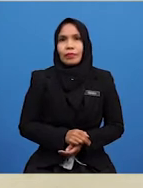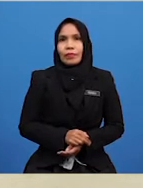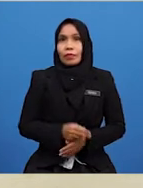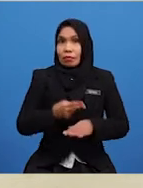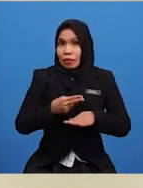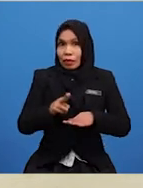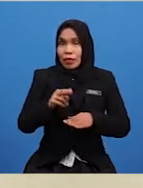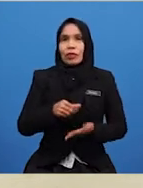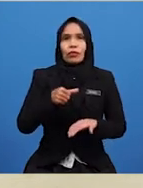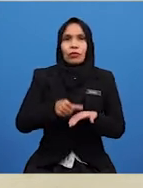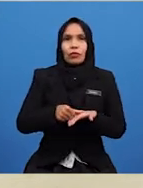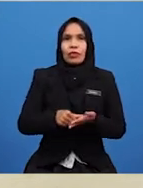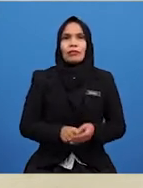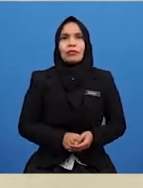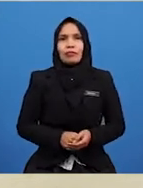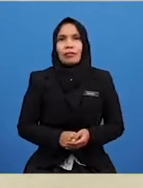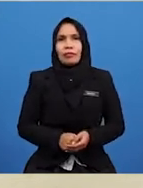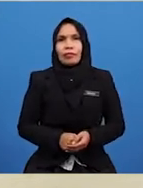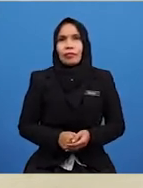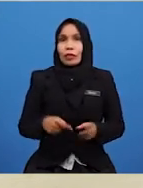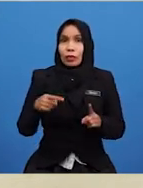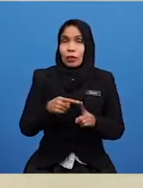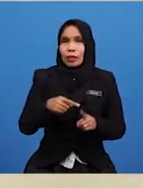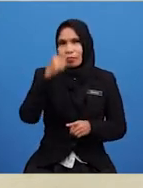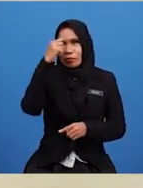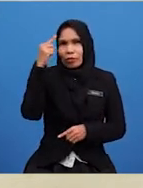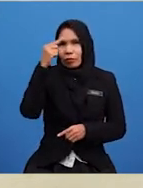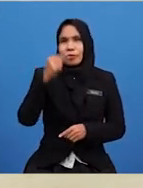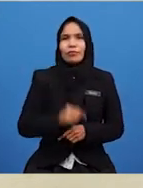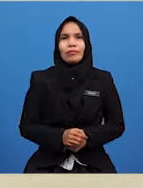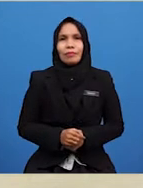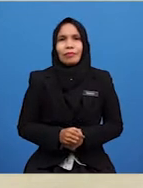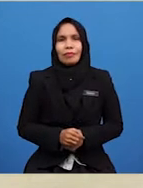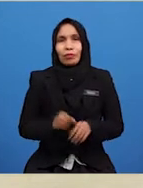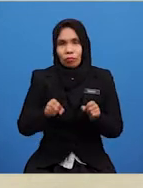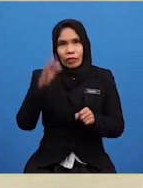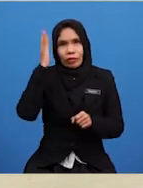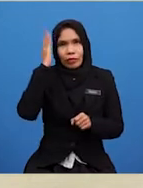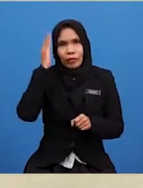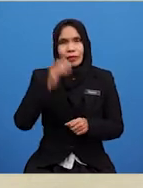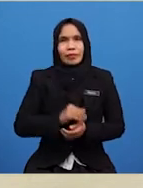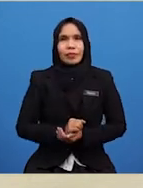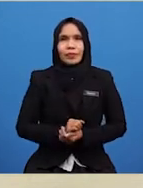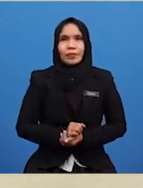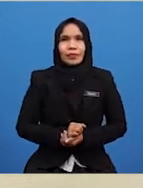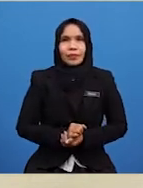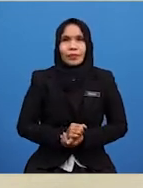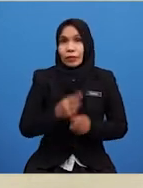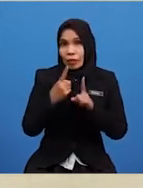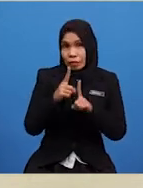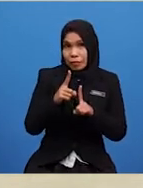Ha, fikir-fikir dulu ya. Nanti murid-murid boleh rujuk buku teks juga.